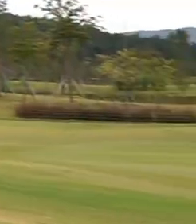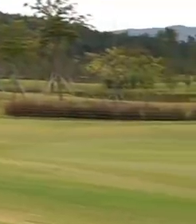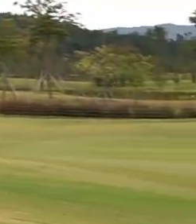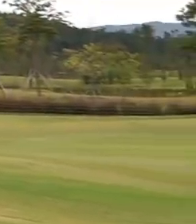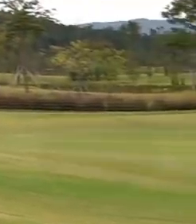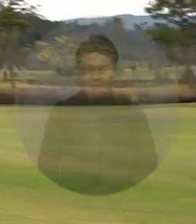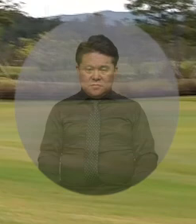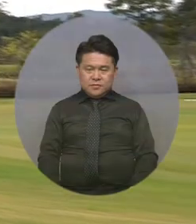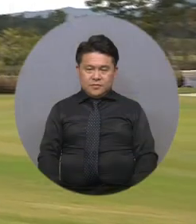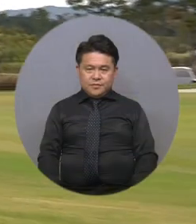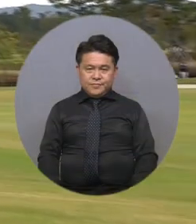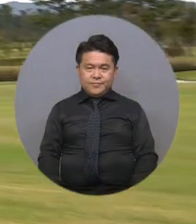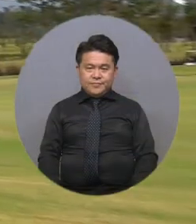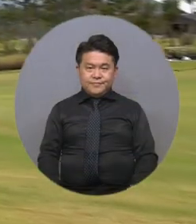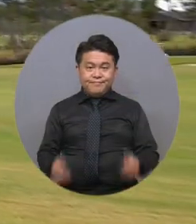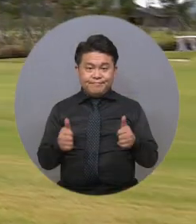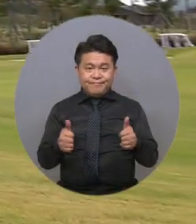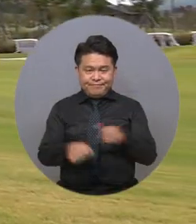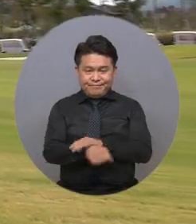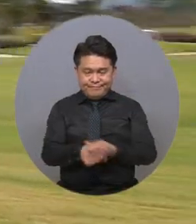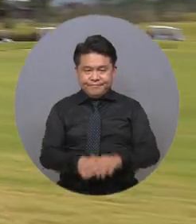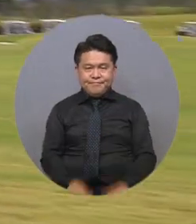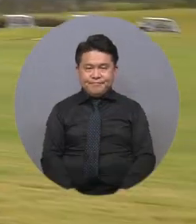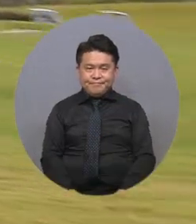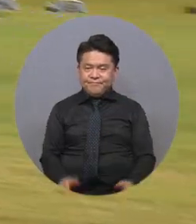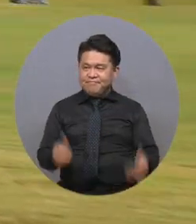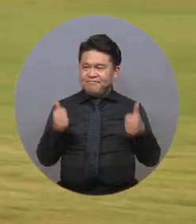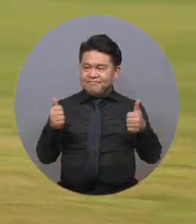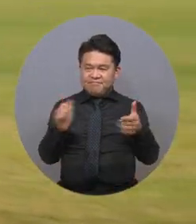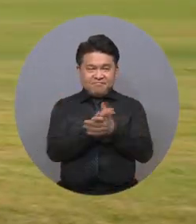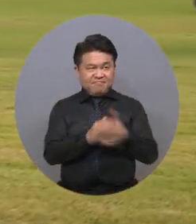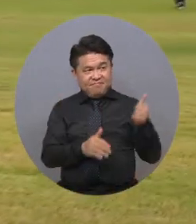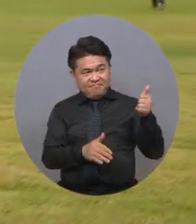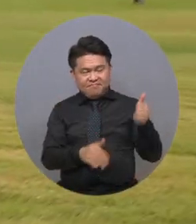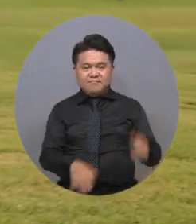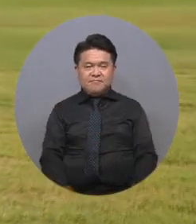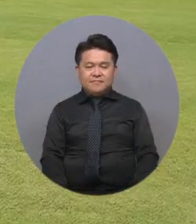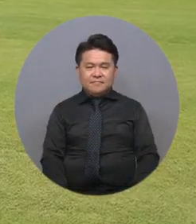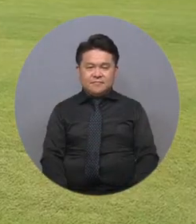나가면 됐잖아. 잘 맞지 않았잖아. 깜보. 깜보. 깜보.